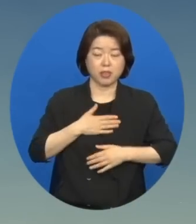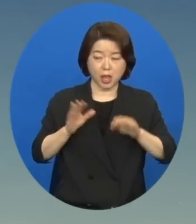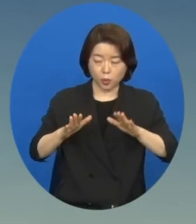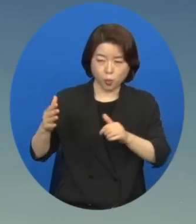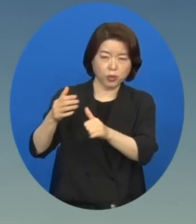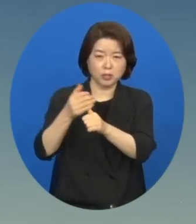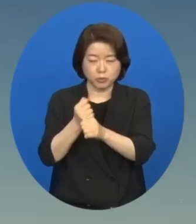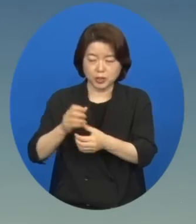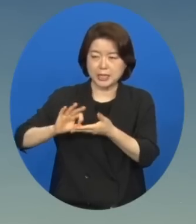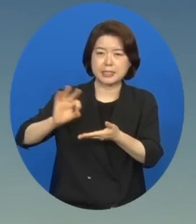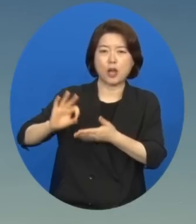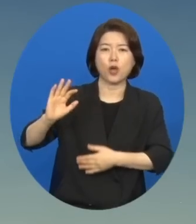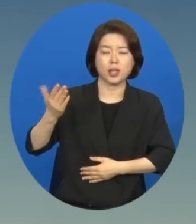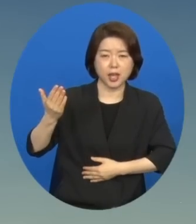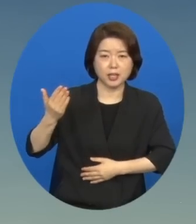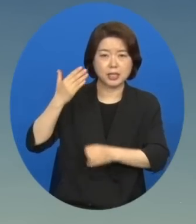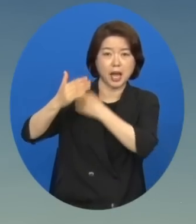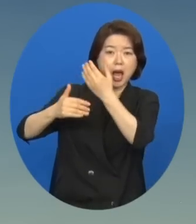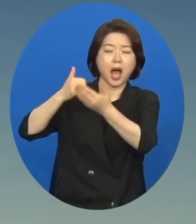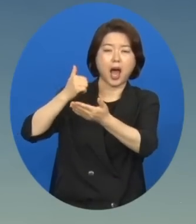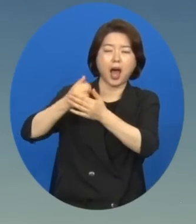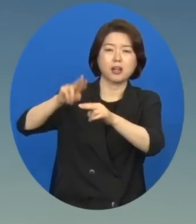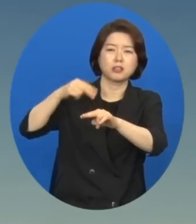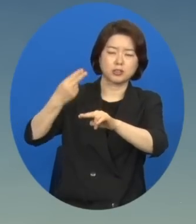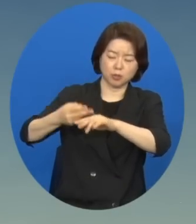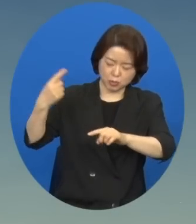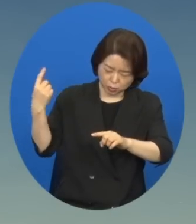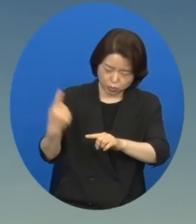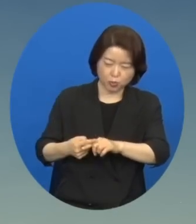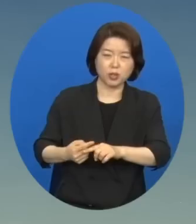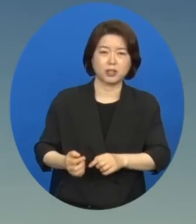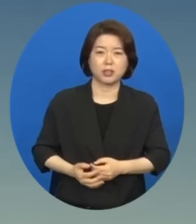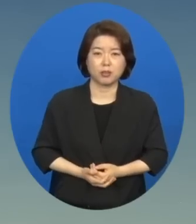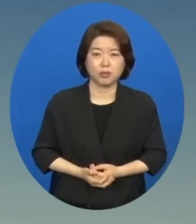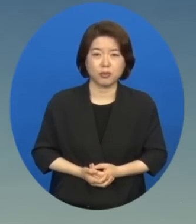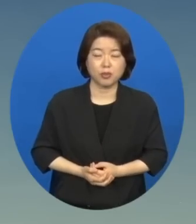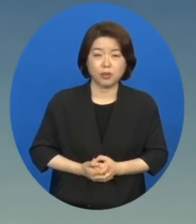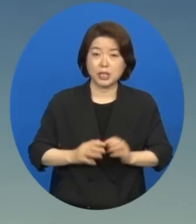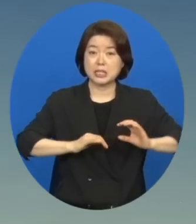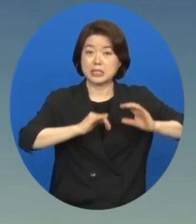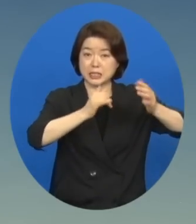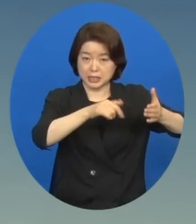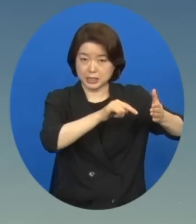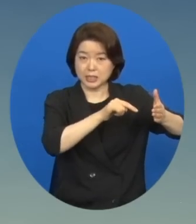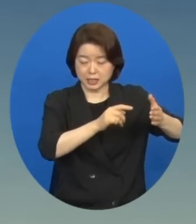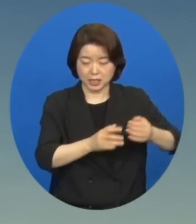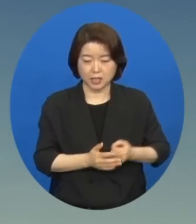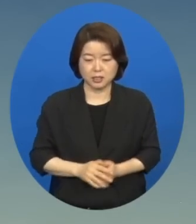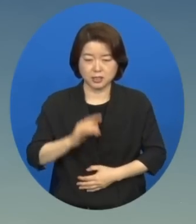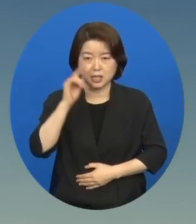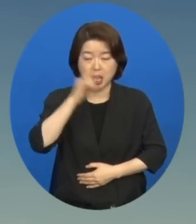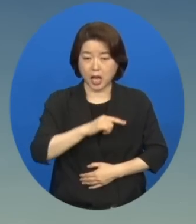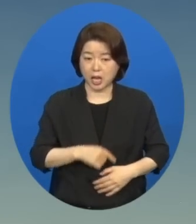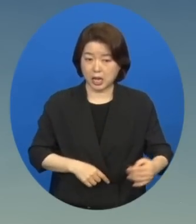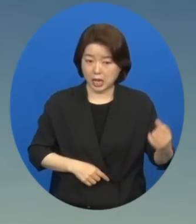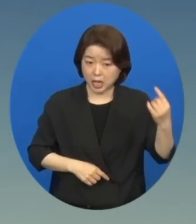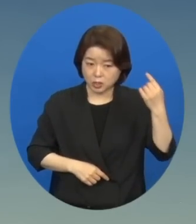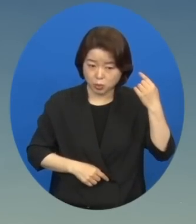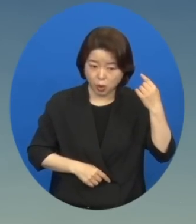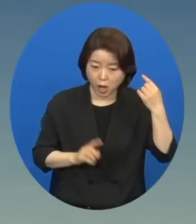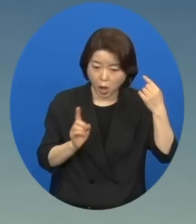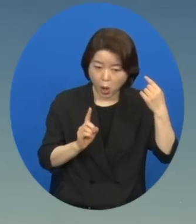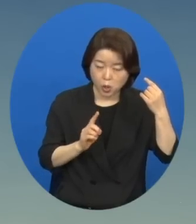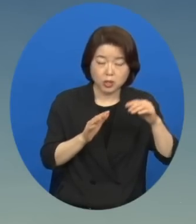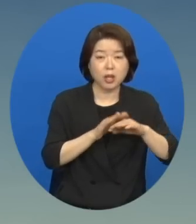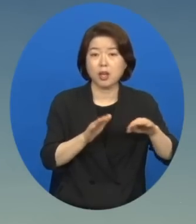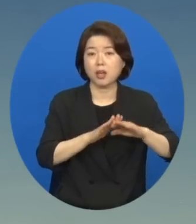붙잡고 사용해야 될 하나님의 선물인 거예요. 세상은 악한 소리를 들어도 이걸 어떻게